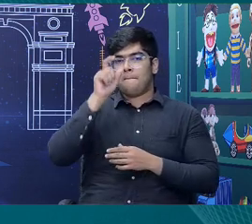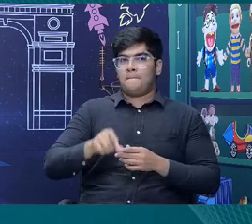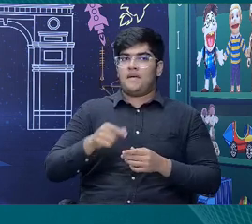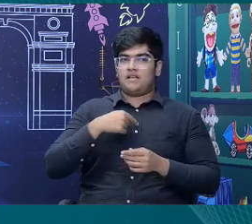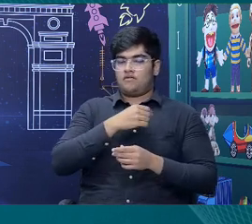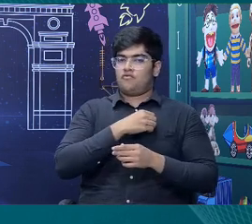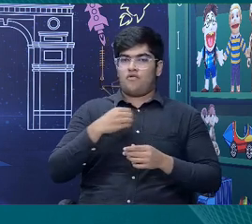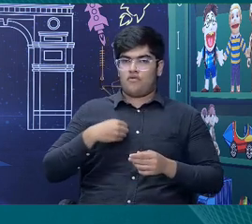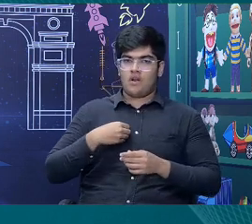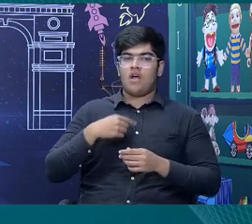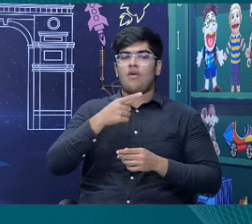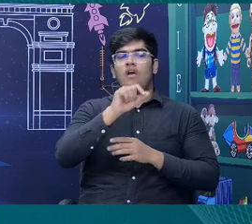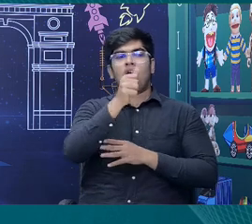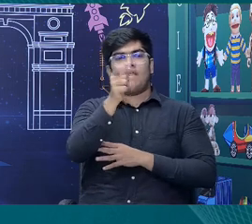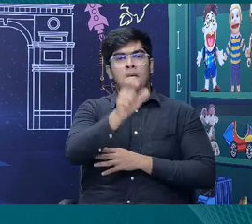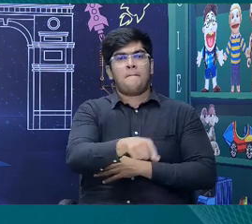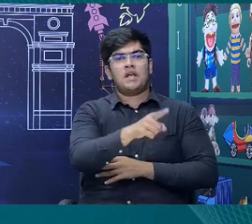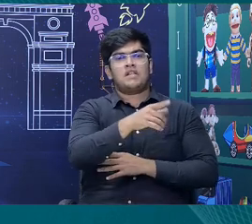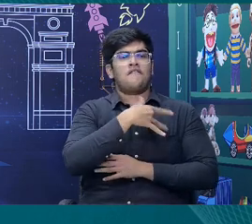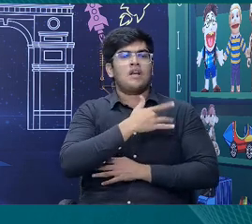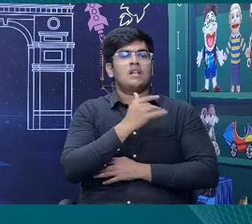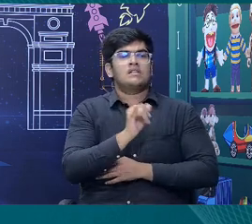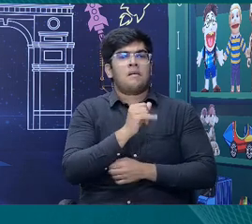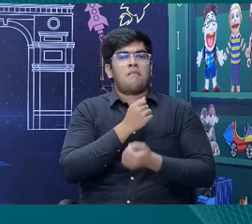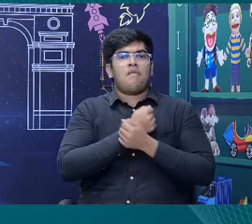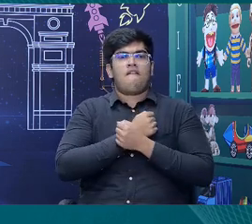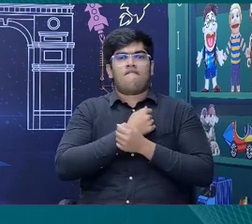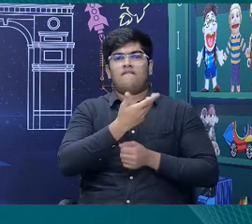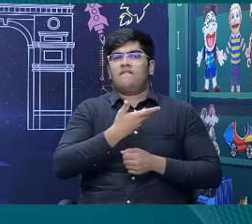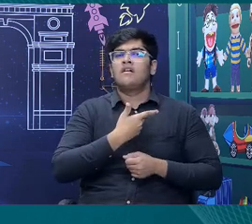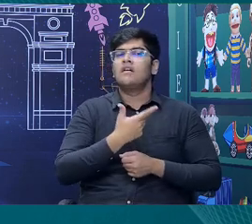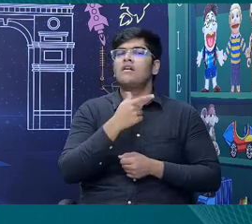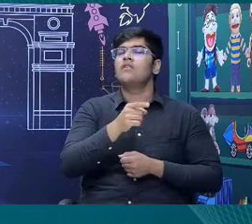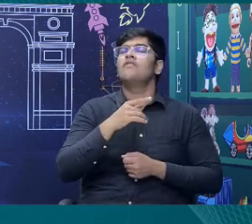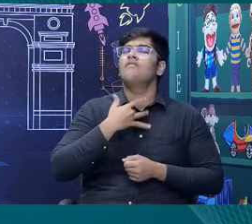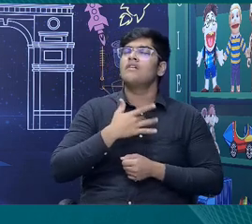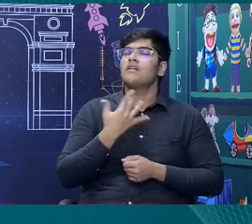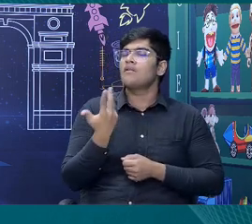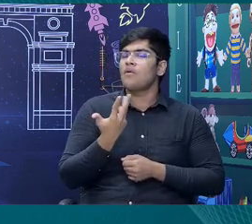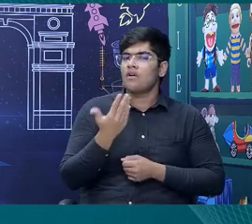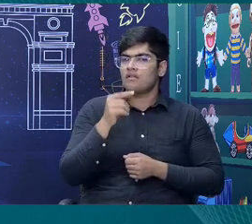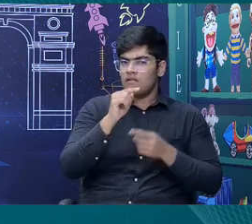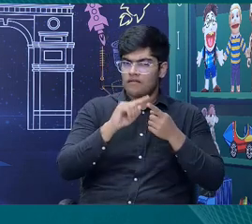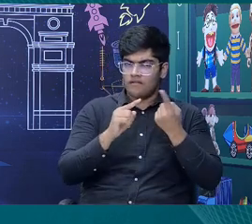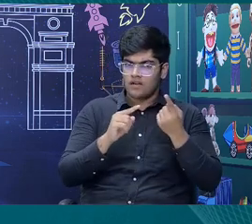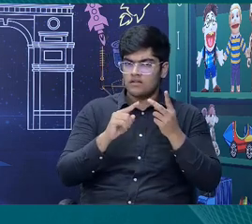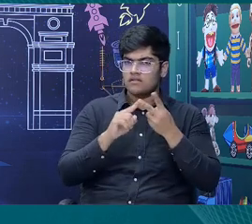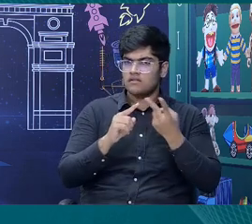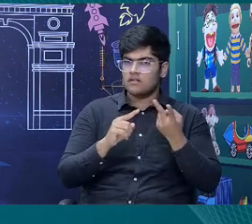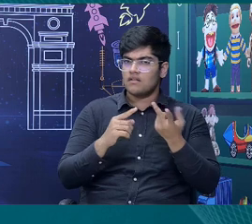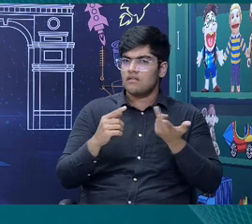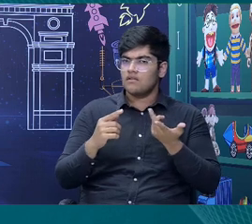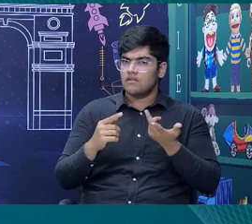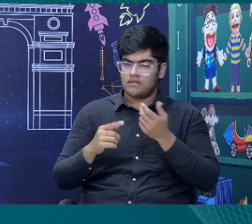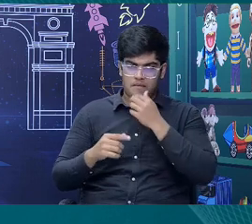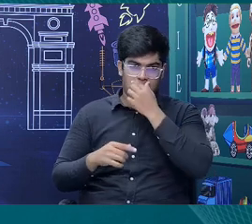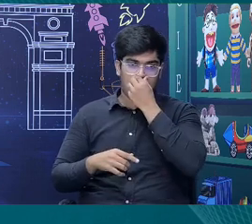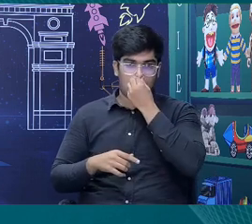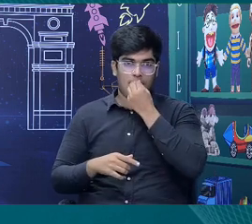न्यूरोसिस है या पॉजिटिव ट्रांसफर है जिससे आप बोलते हैं कि थेरेपिस्ट जो क्लाइंट है वो थेरेपिस्ट से अटैच हो जाता